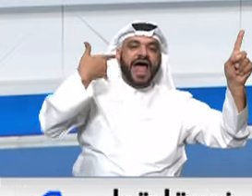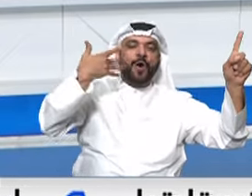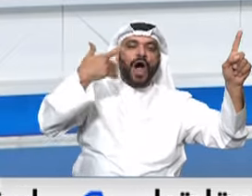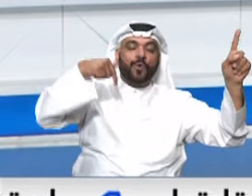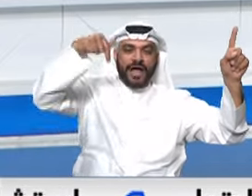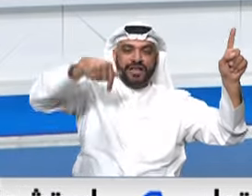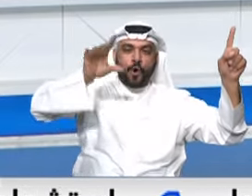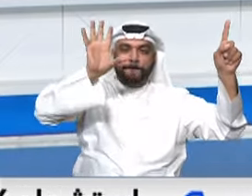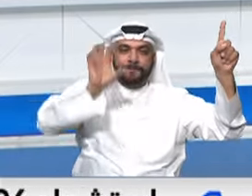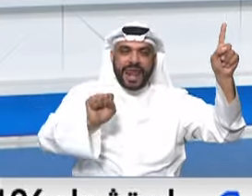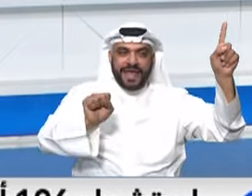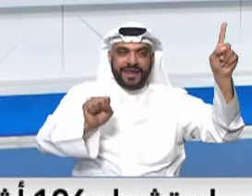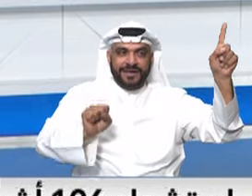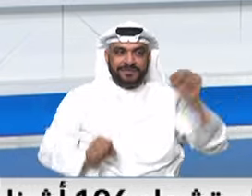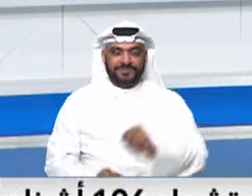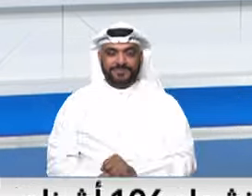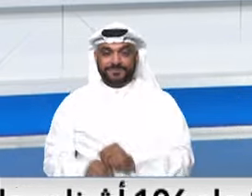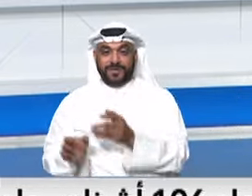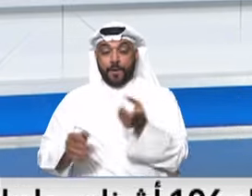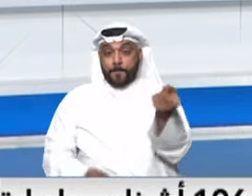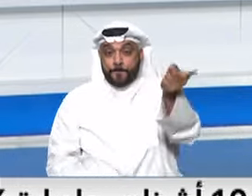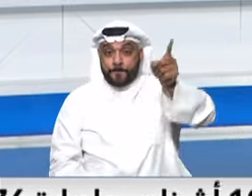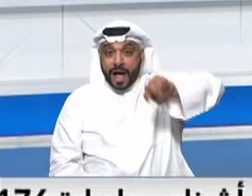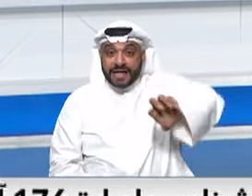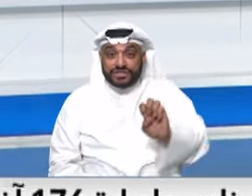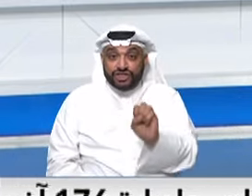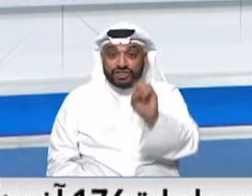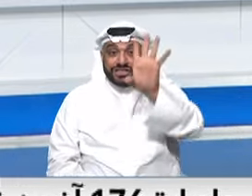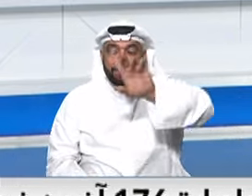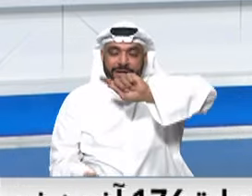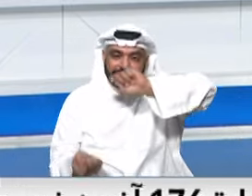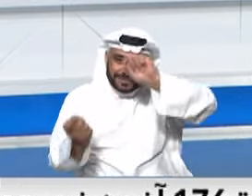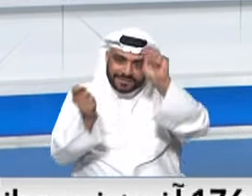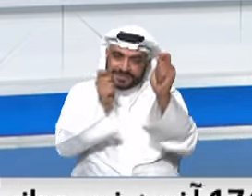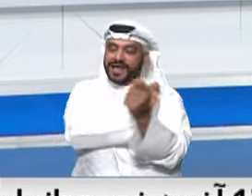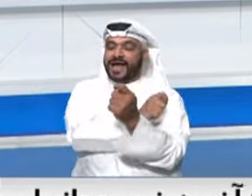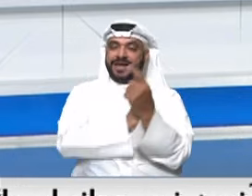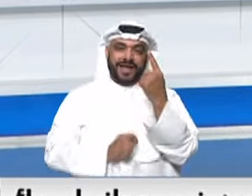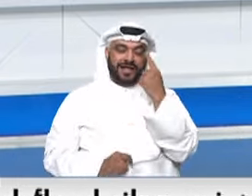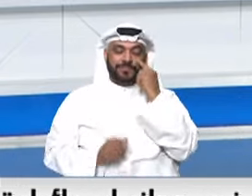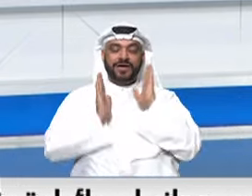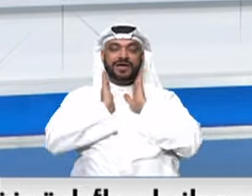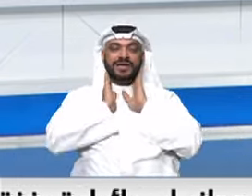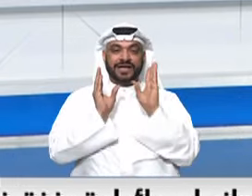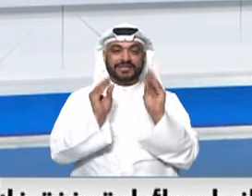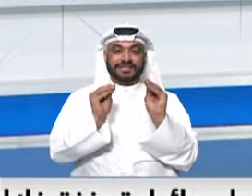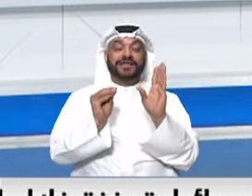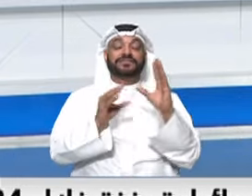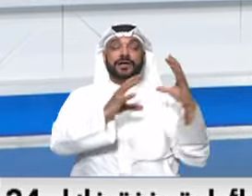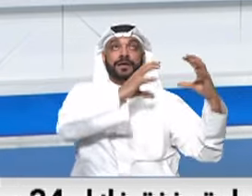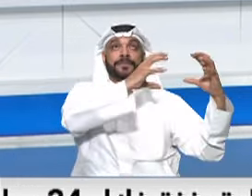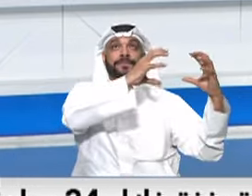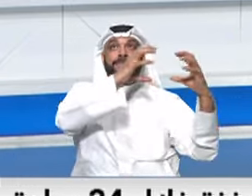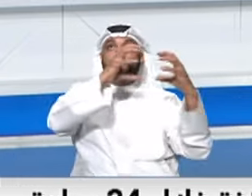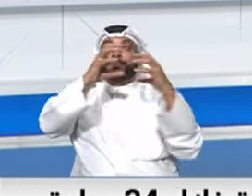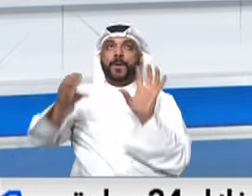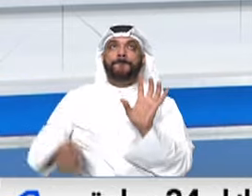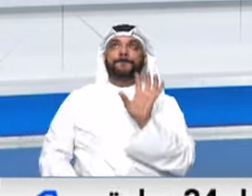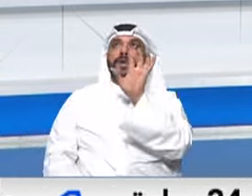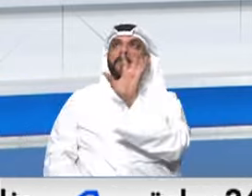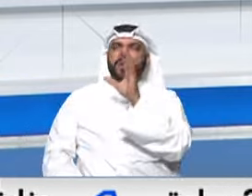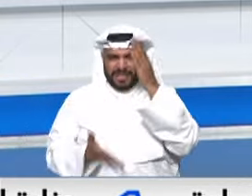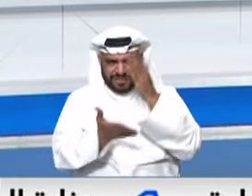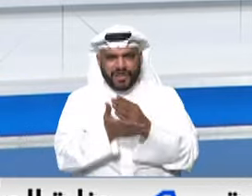وتدريجيا مع ساعات الصباح الأولى تتحول إلى جنوبية شرقية. عبور السحب راح يستمر ويانا على مناطق دون غيرها، ودرجات